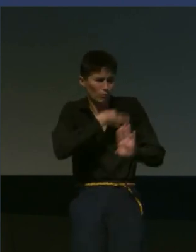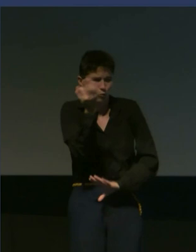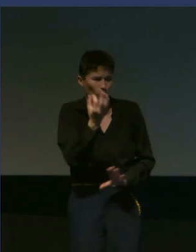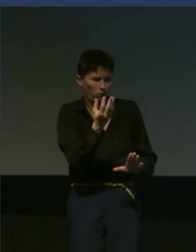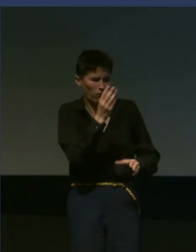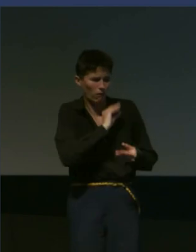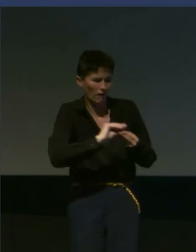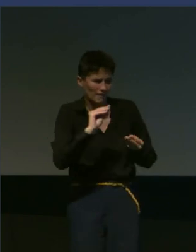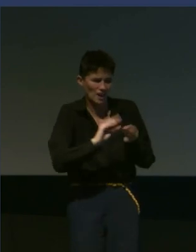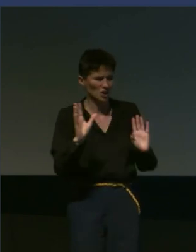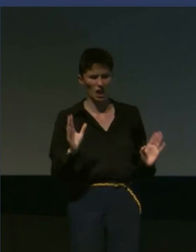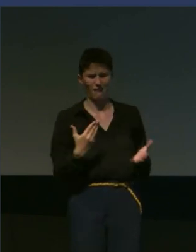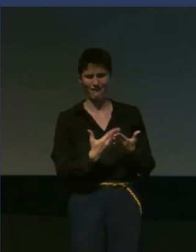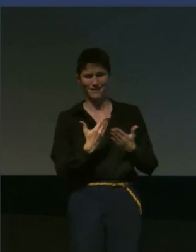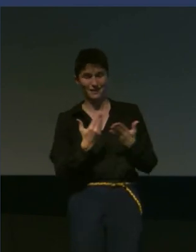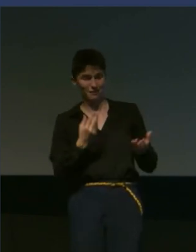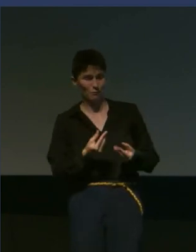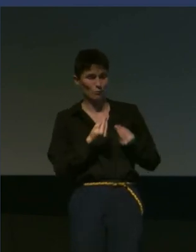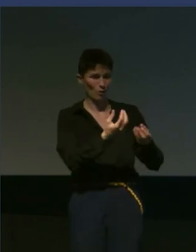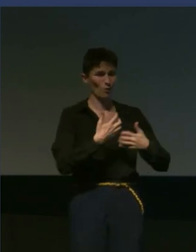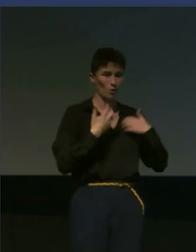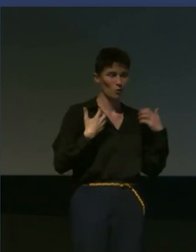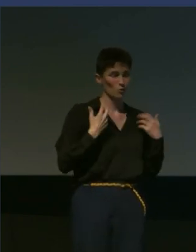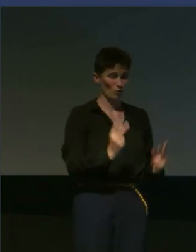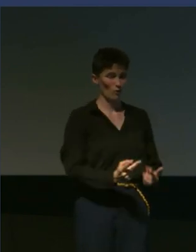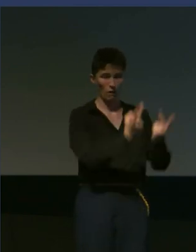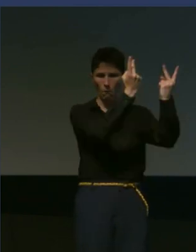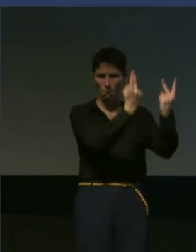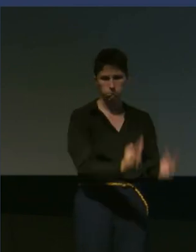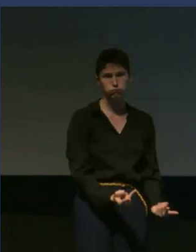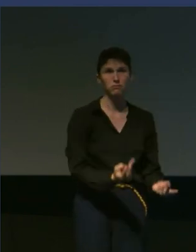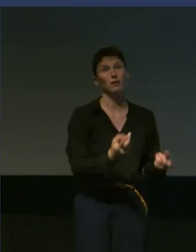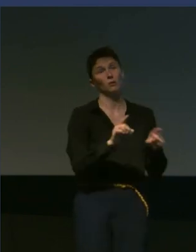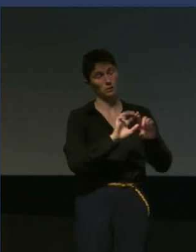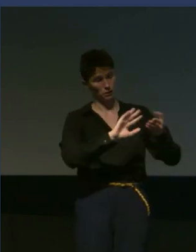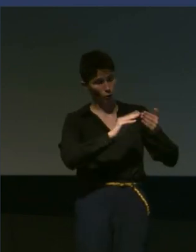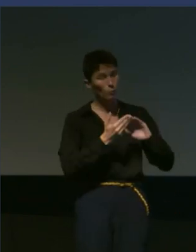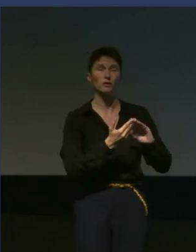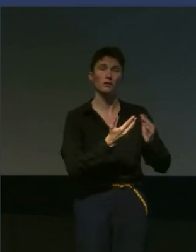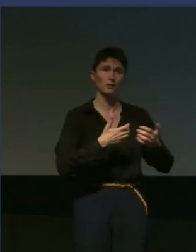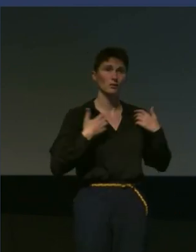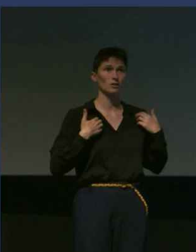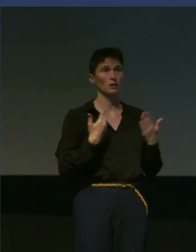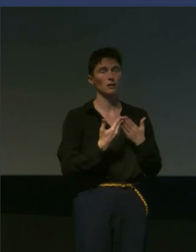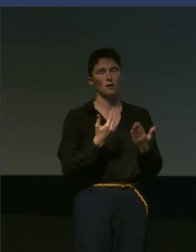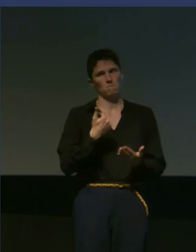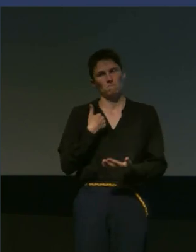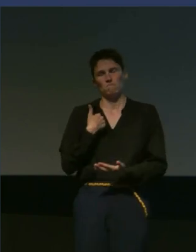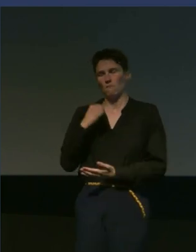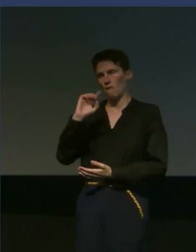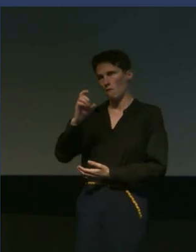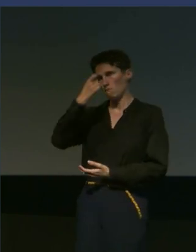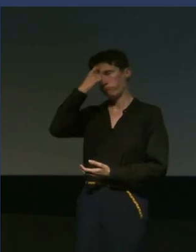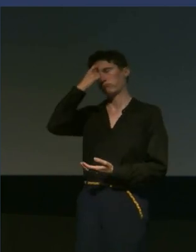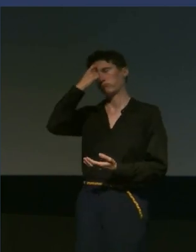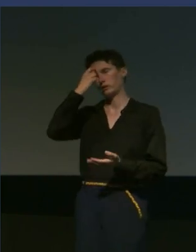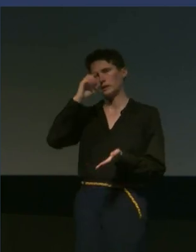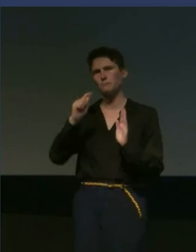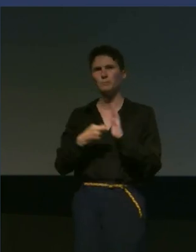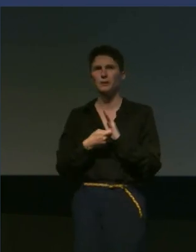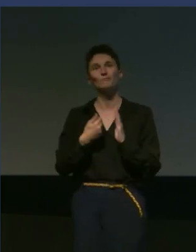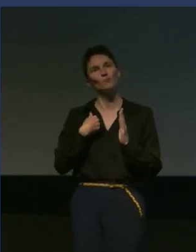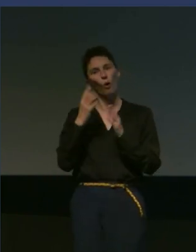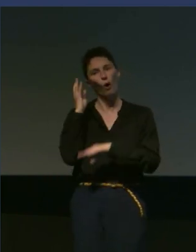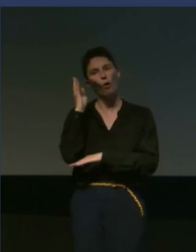complètement décrédibiliser la science et la communauté scientifique au sens large. Et ça, j'en ai vraiment pris conscience quand j'ai assisté